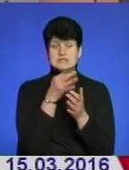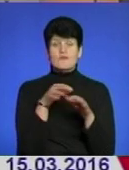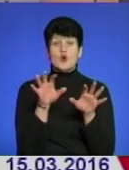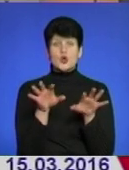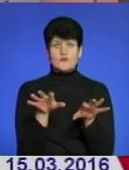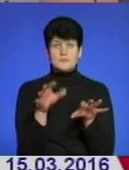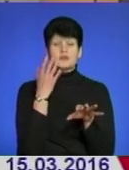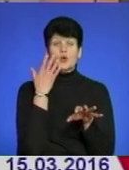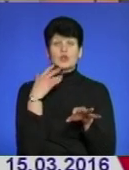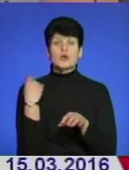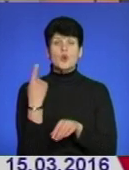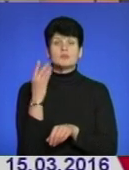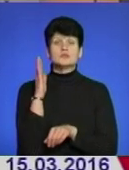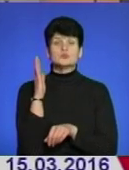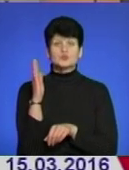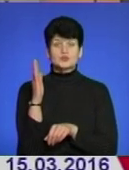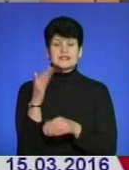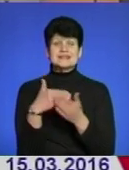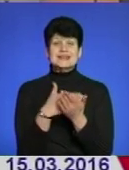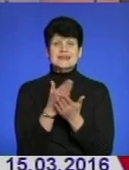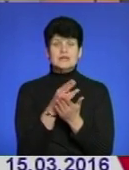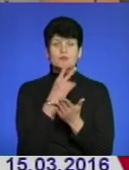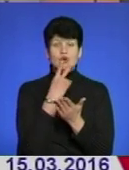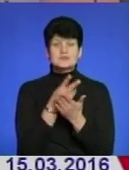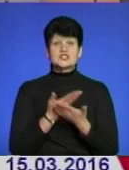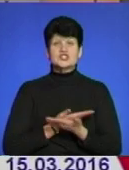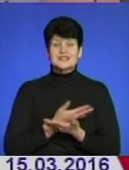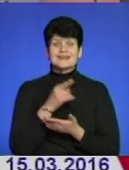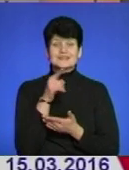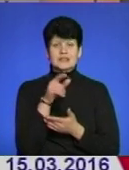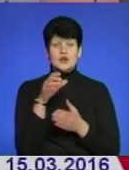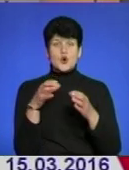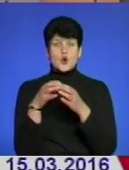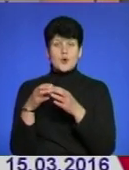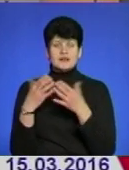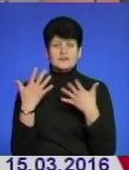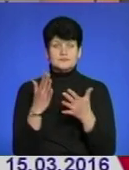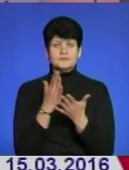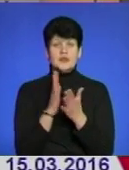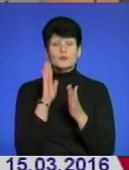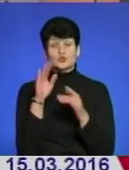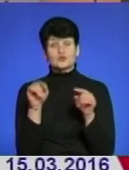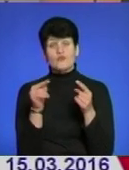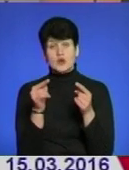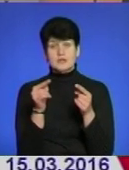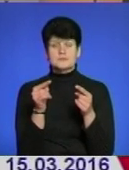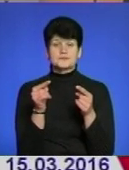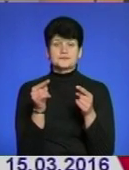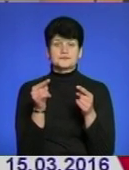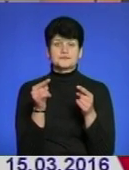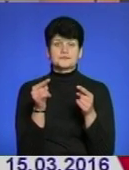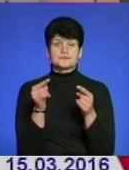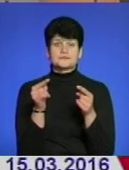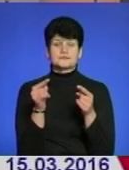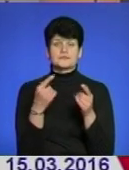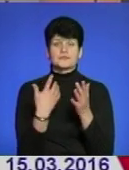коли область буде за якісними показниками життя тих громад, які вже створилися і які будуть створені, ну,